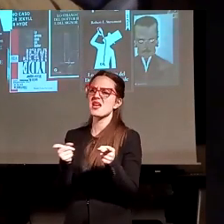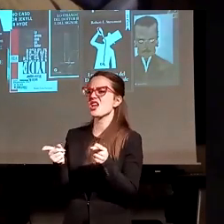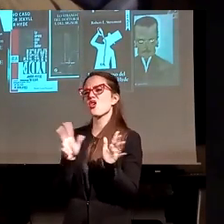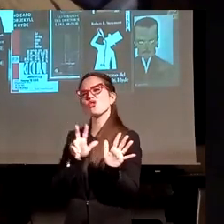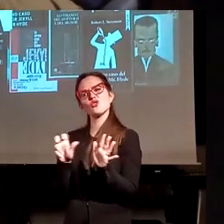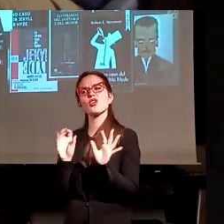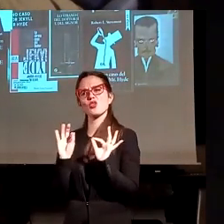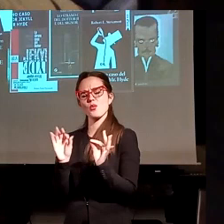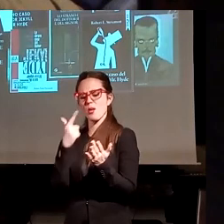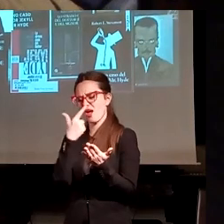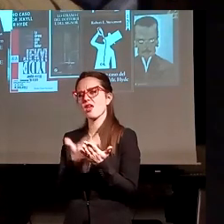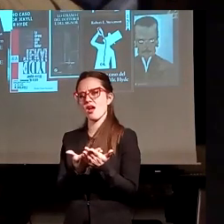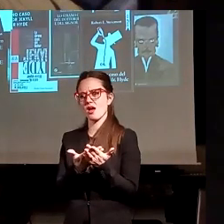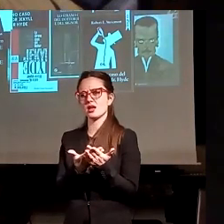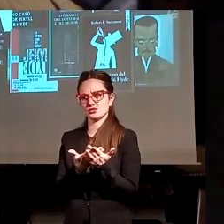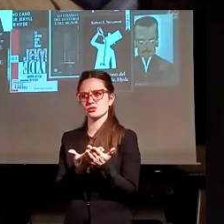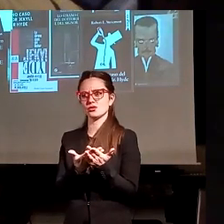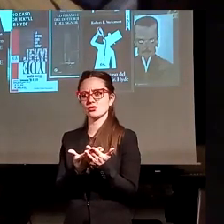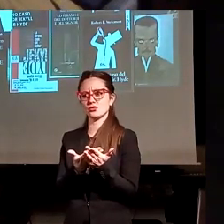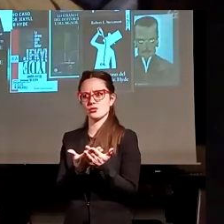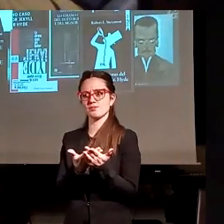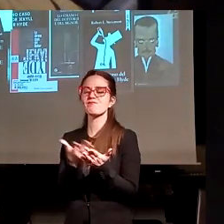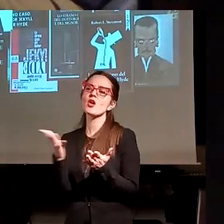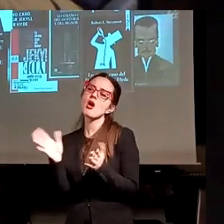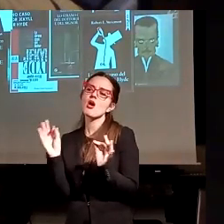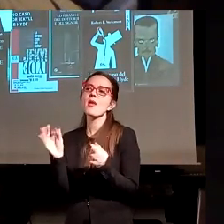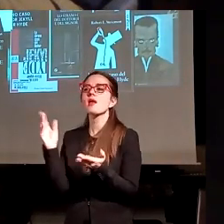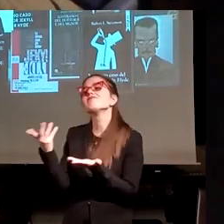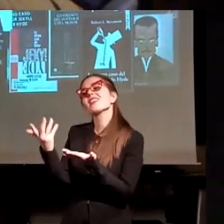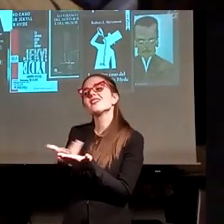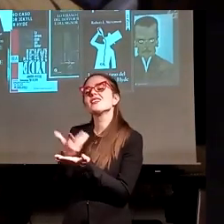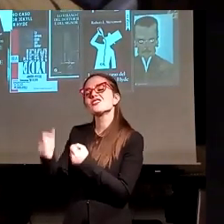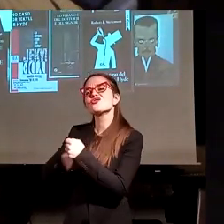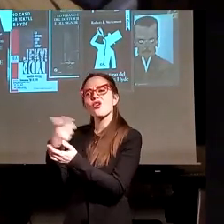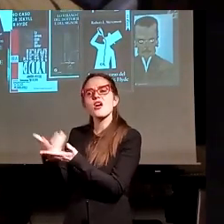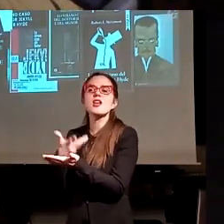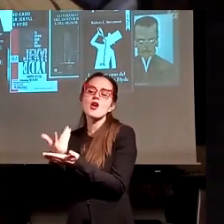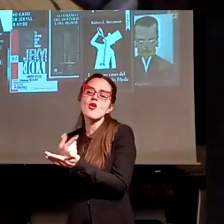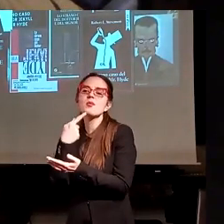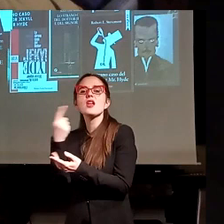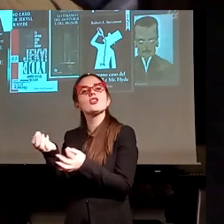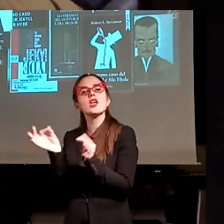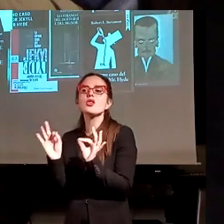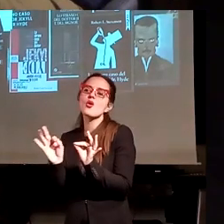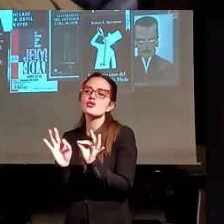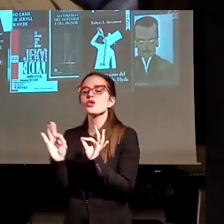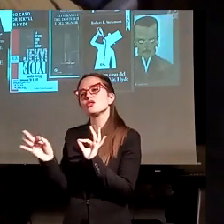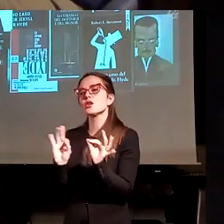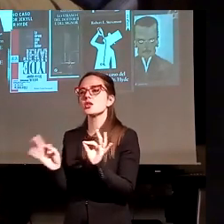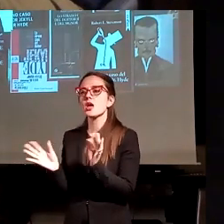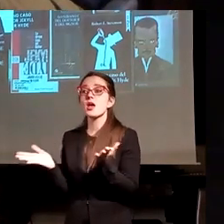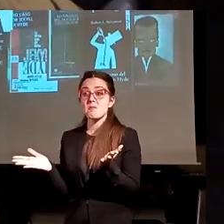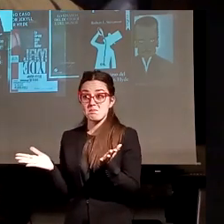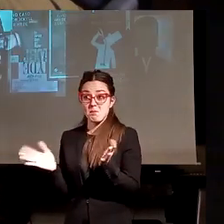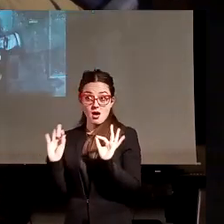conrad a volte faceva così dice ora tizio mi racconta la storia mi hanno detto questo e via dicendo in